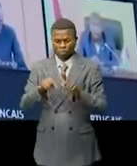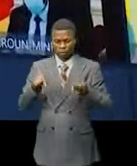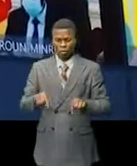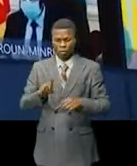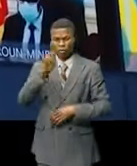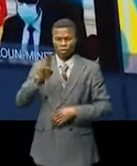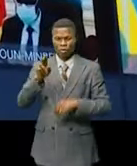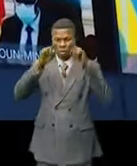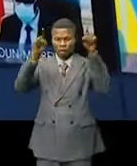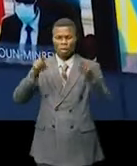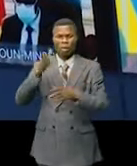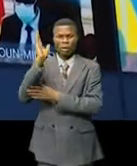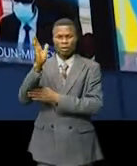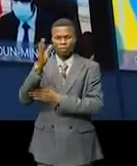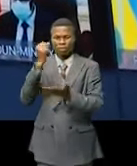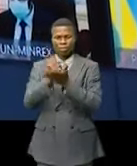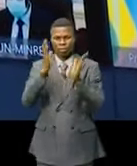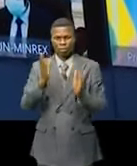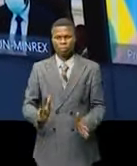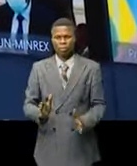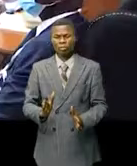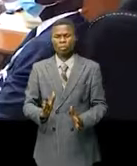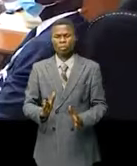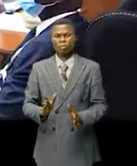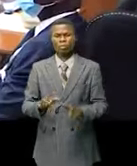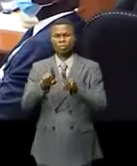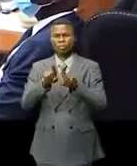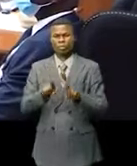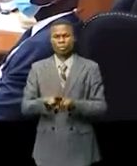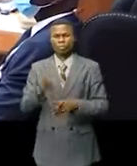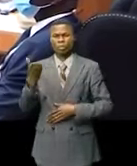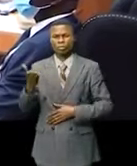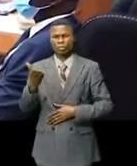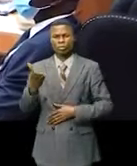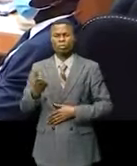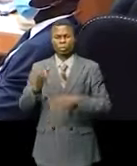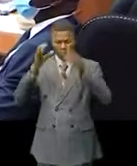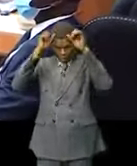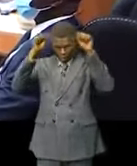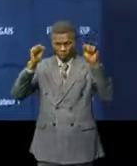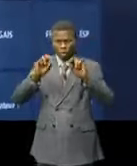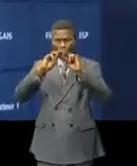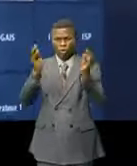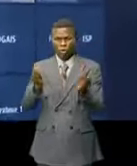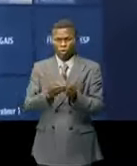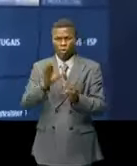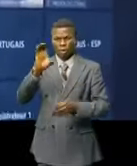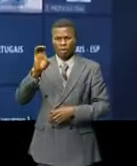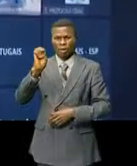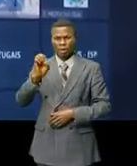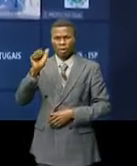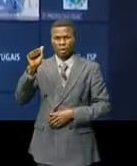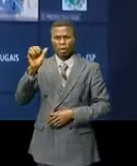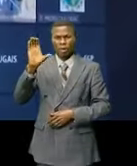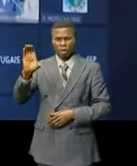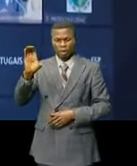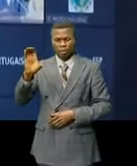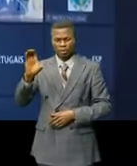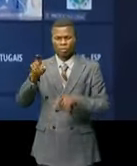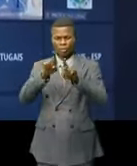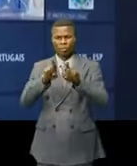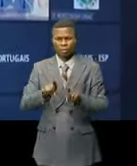par visioconférence. L'ambassadeur Gilberto Dapiedad Verissimo, président de la commission de la CEAC, a pris la parole en